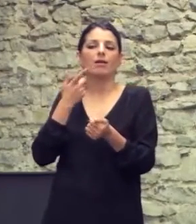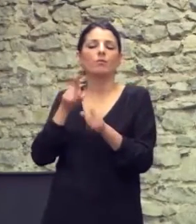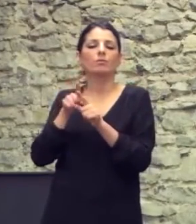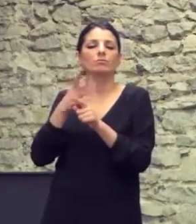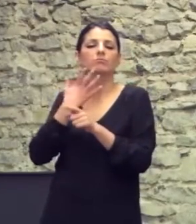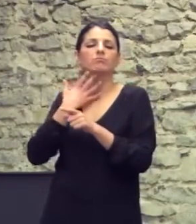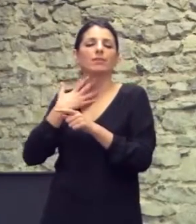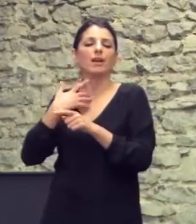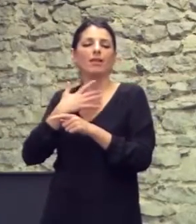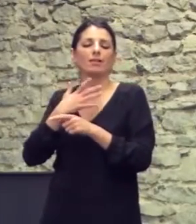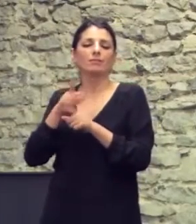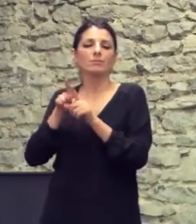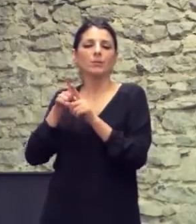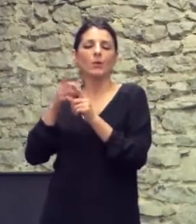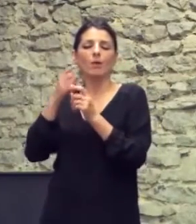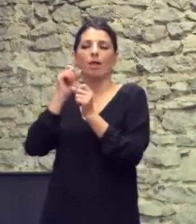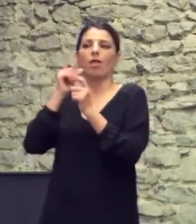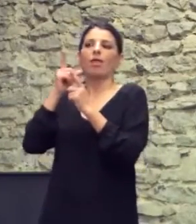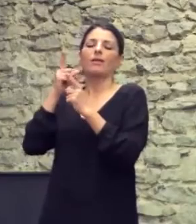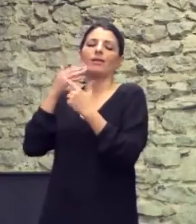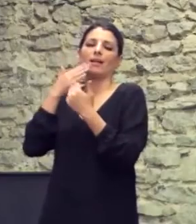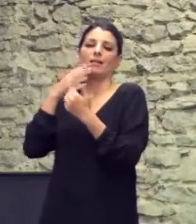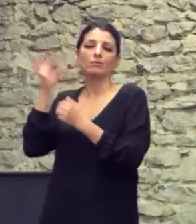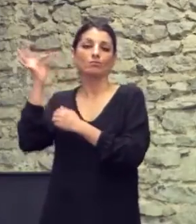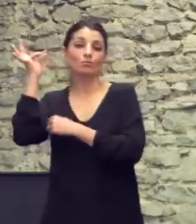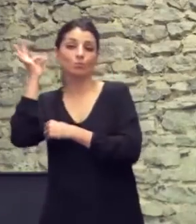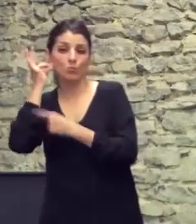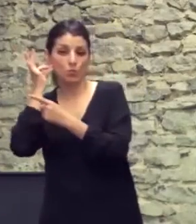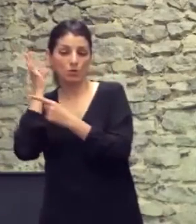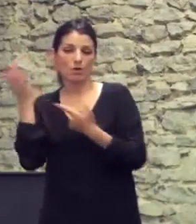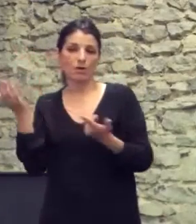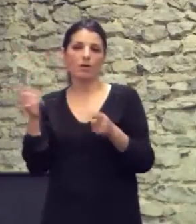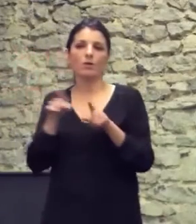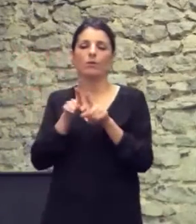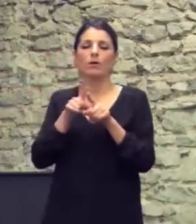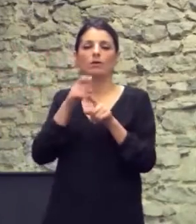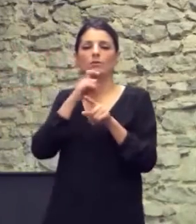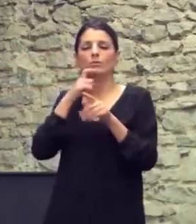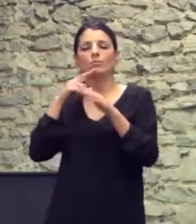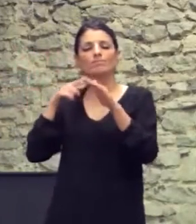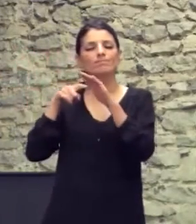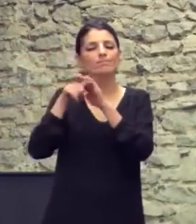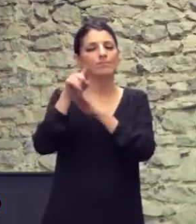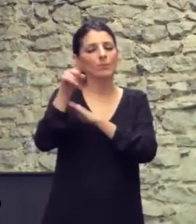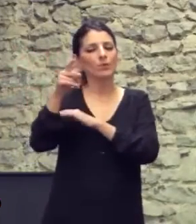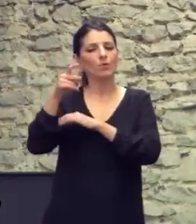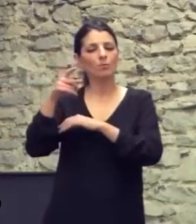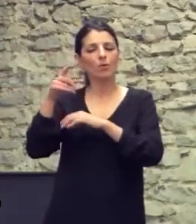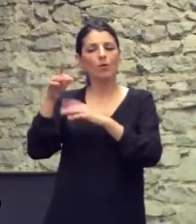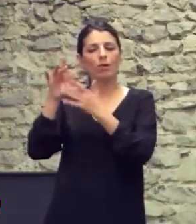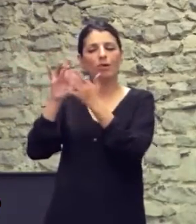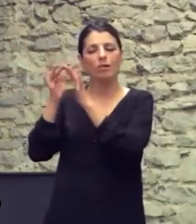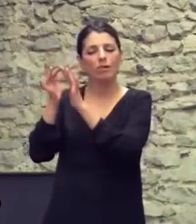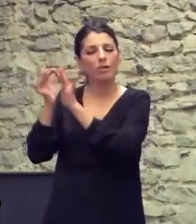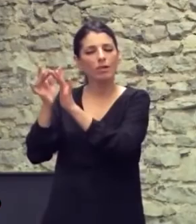da bakarrik bere barruko desira bat nola garatzen den eta nola adierazten den, hor